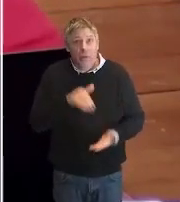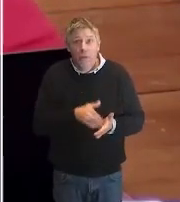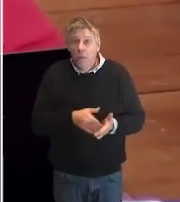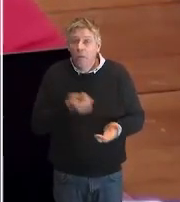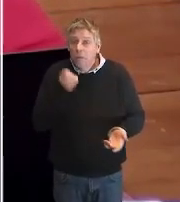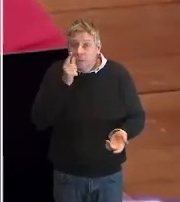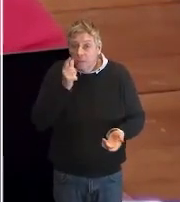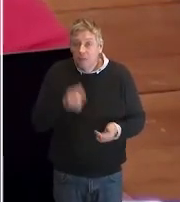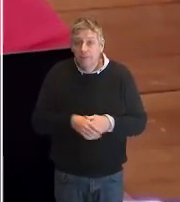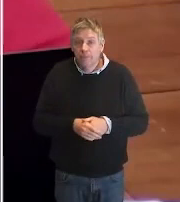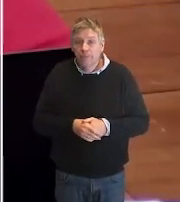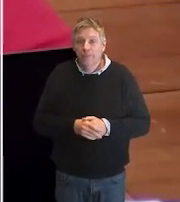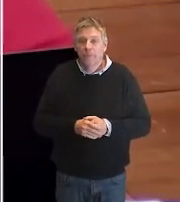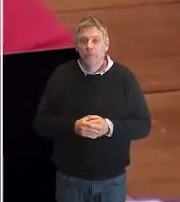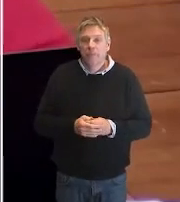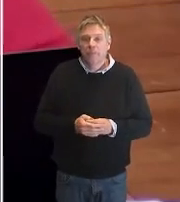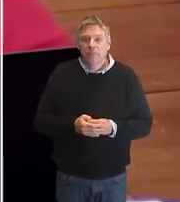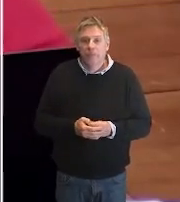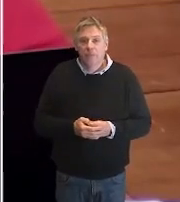point, réduction